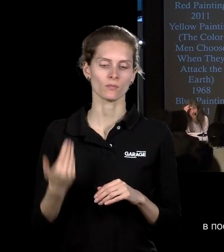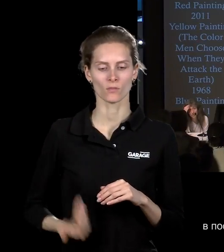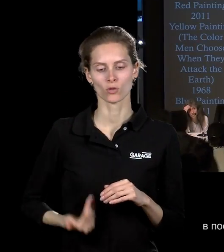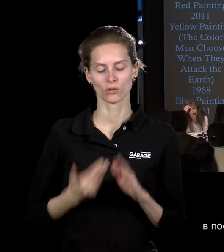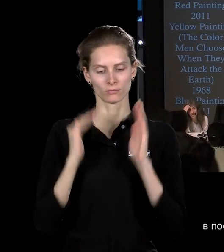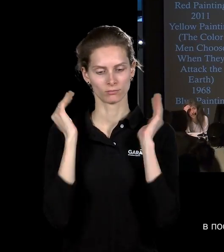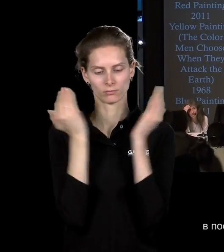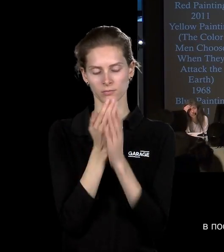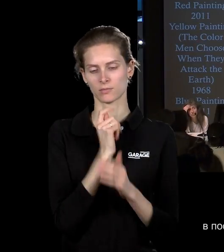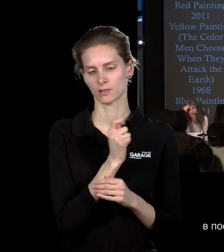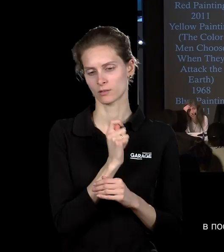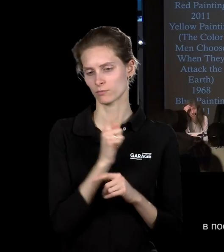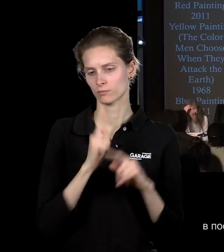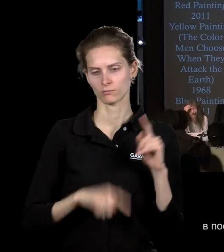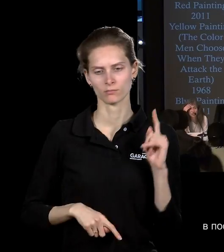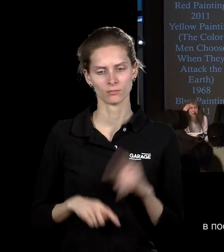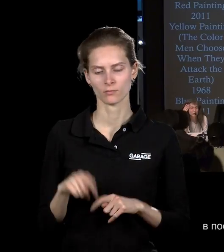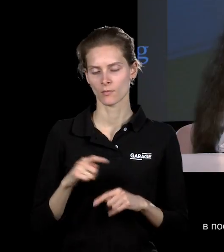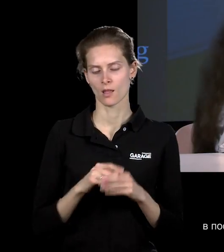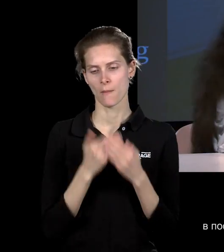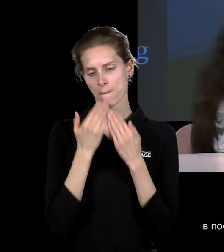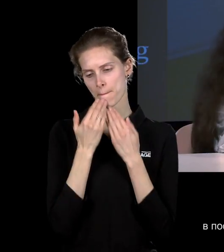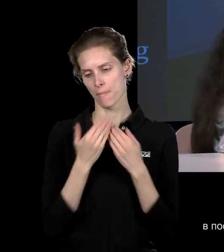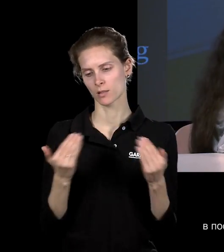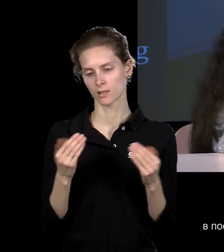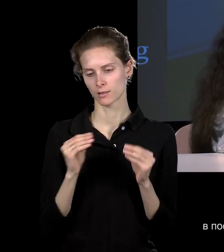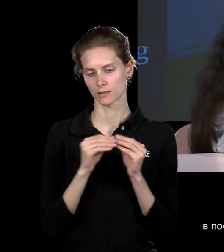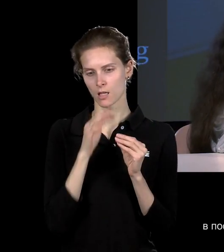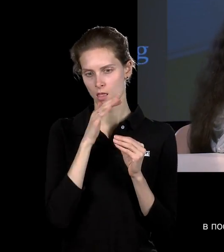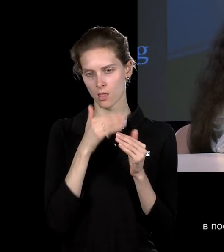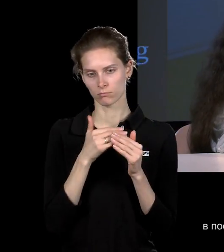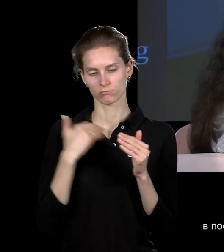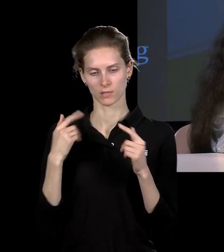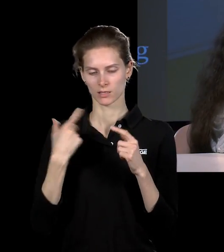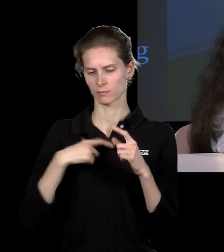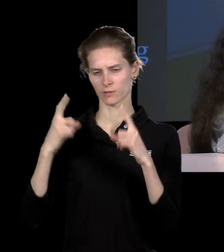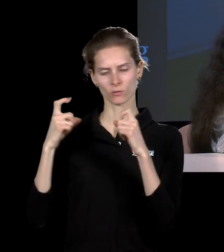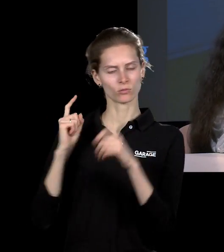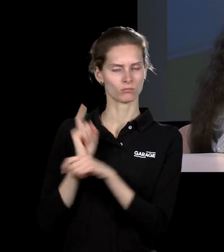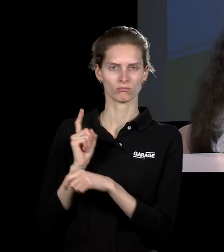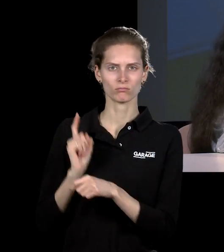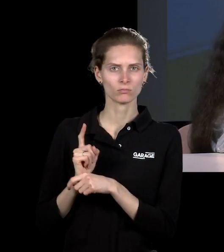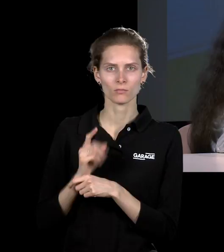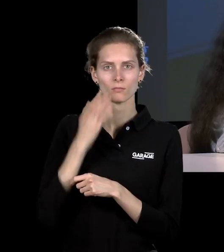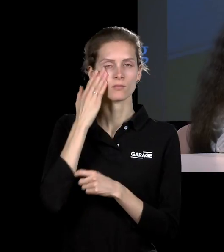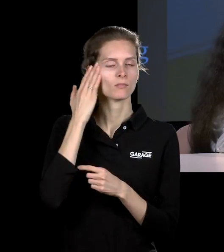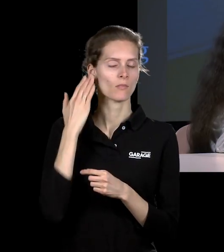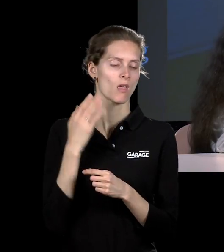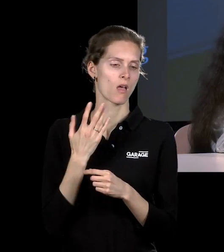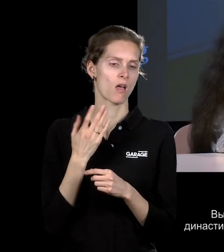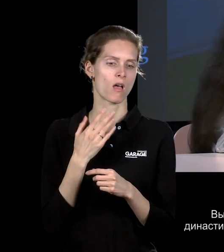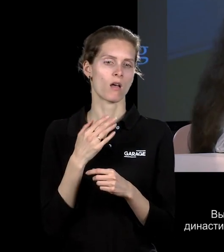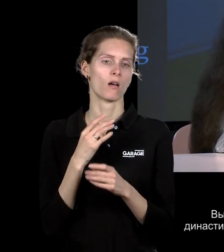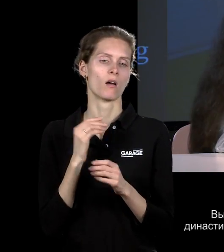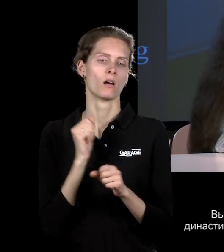не давал интервью, не позволял в последние там десятилетия, не давал себя фотографировать, и как совершенно никак не комментировал свои